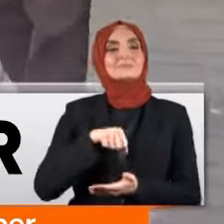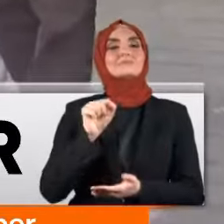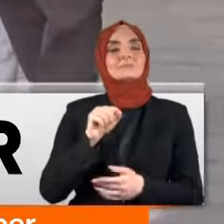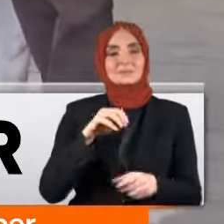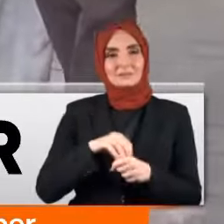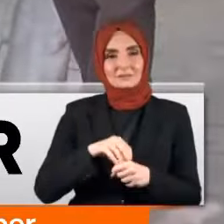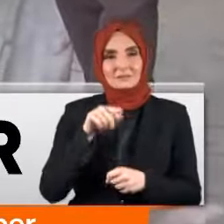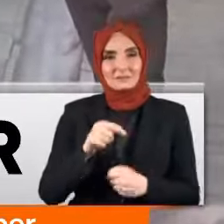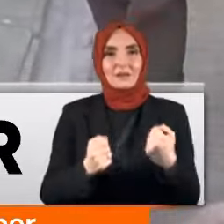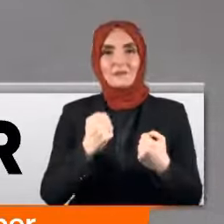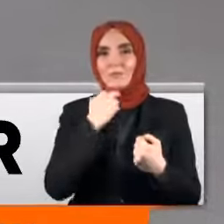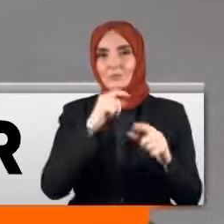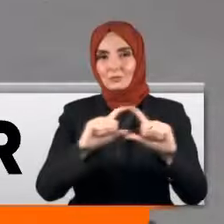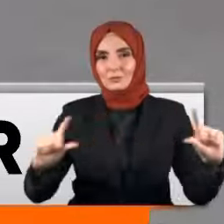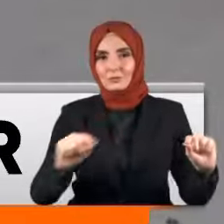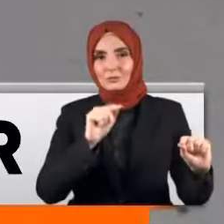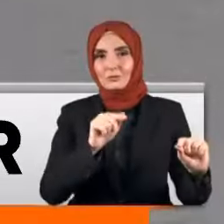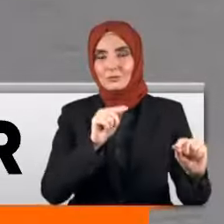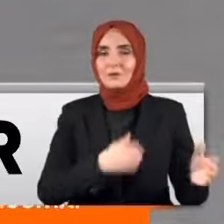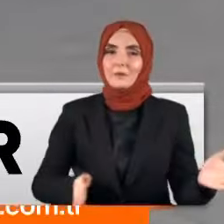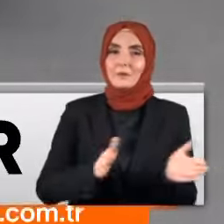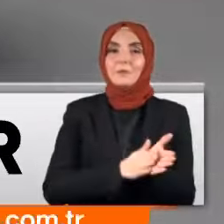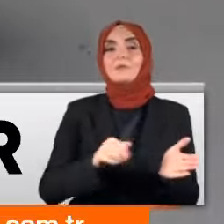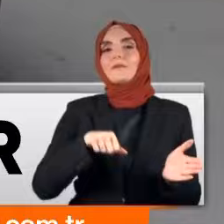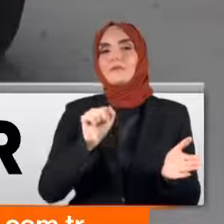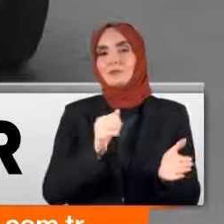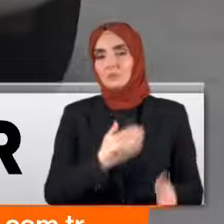korna sesleriyle yankılandı.